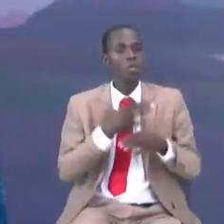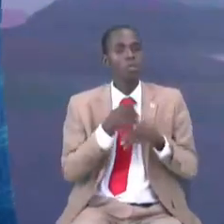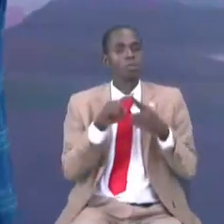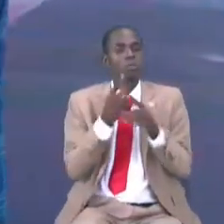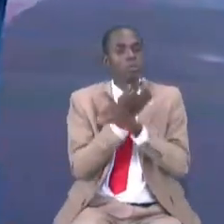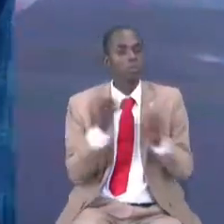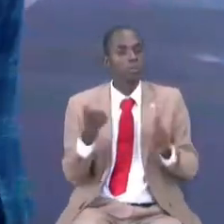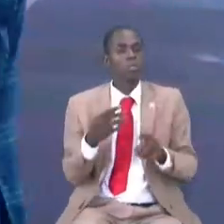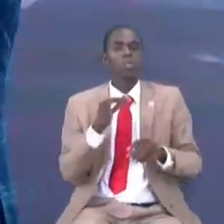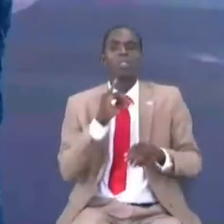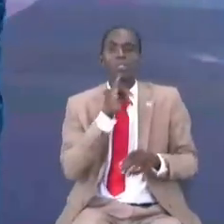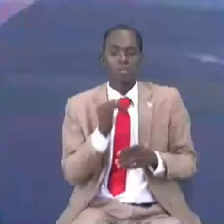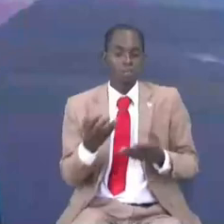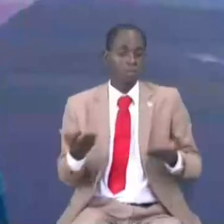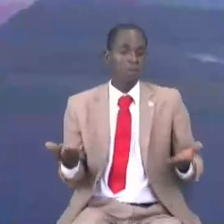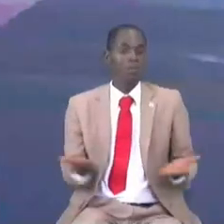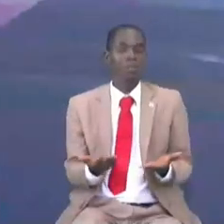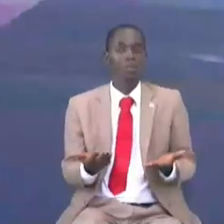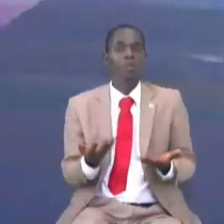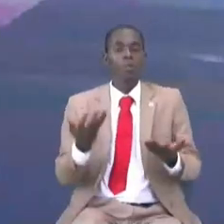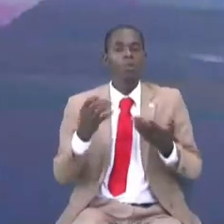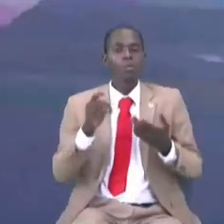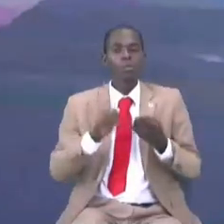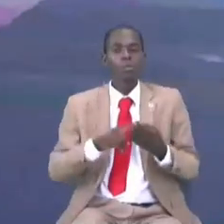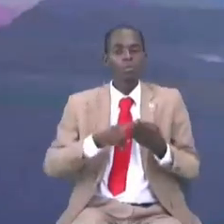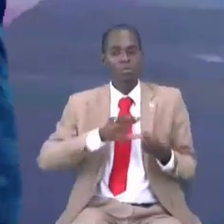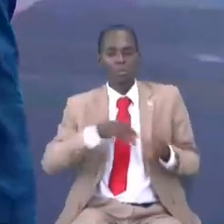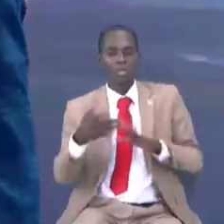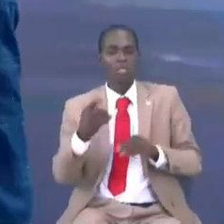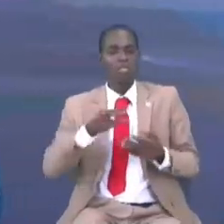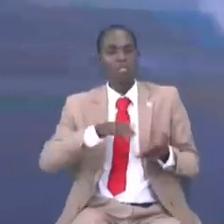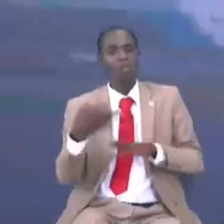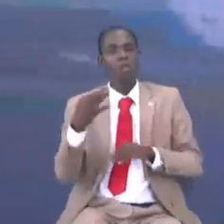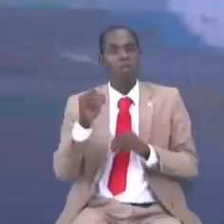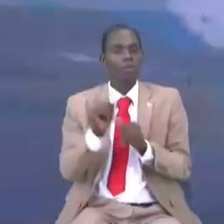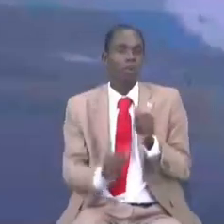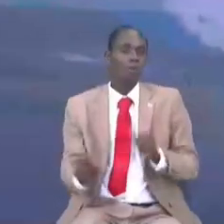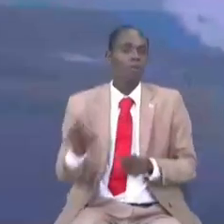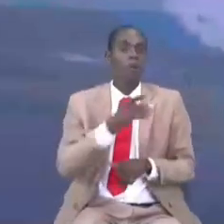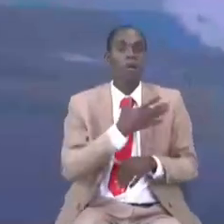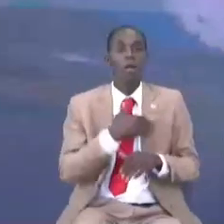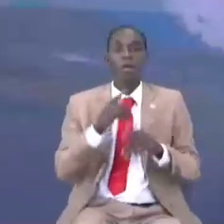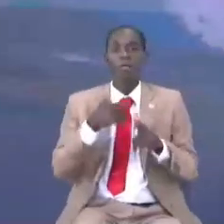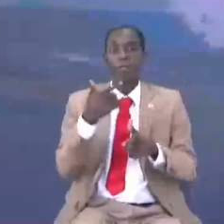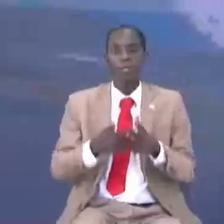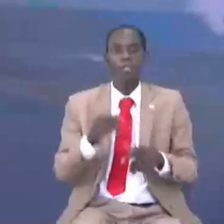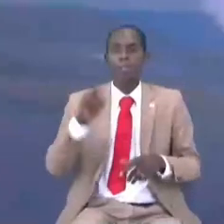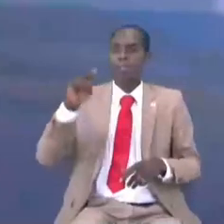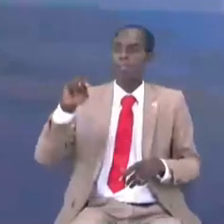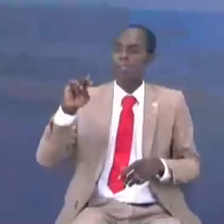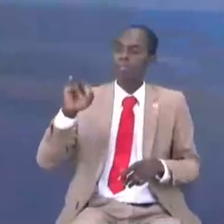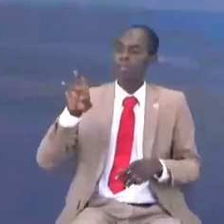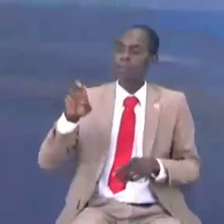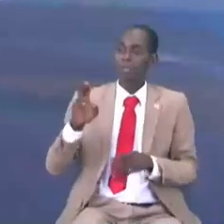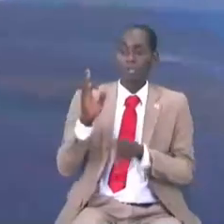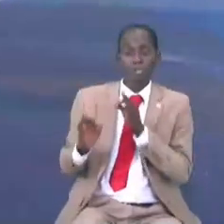voulant mourir à la place de tout le monde, si Ninive s'est repenti à cause de la prédication d'un tel